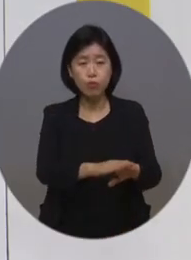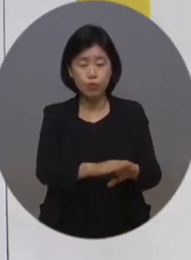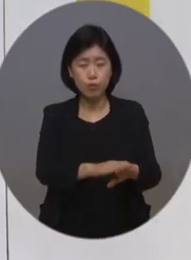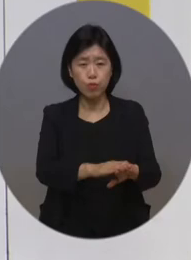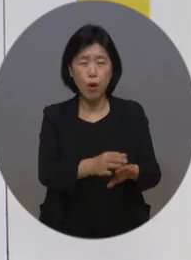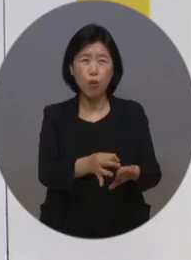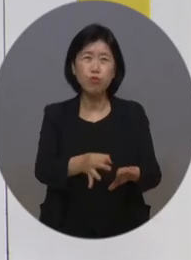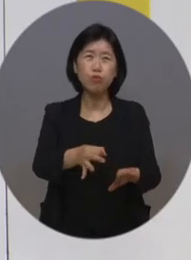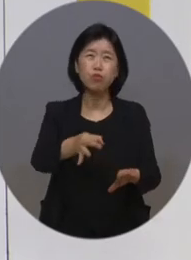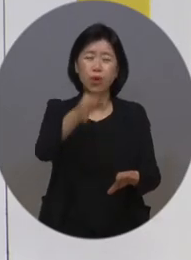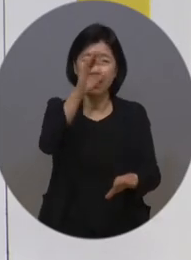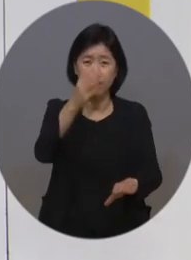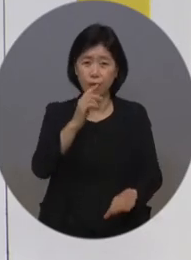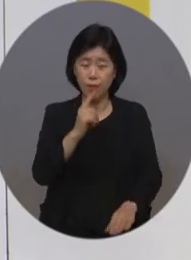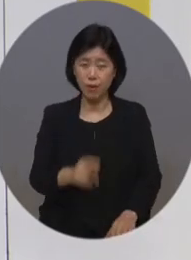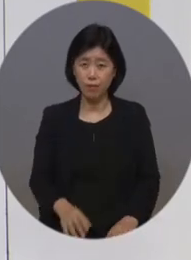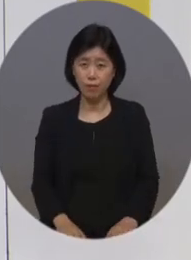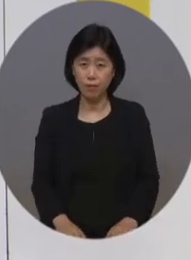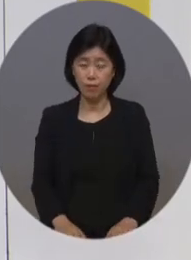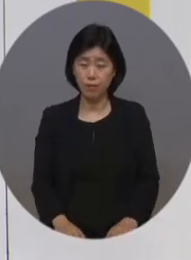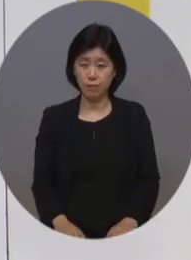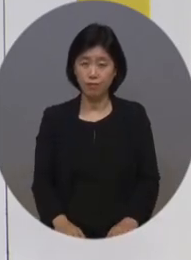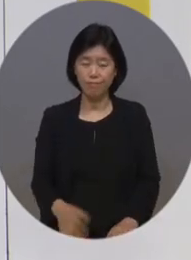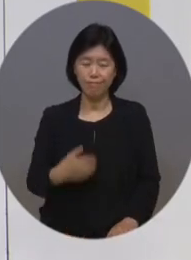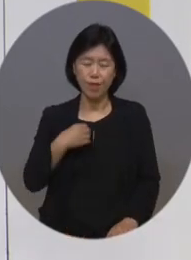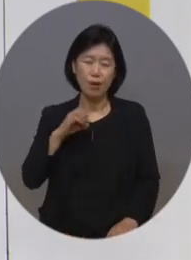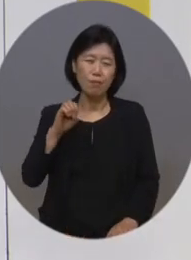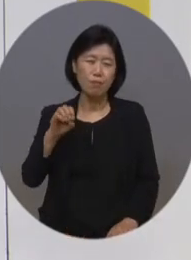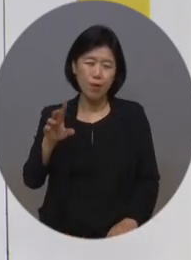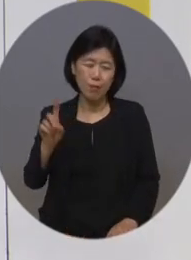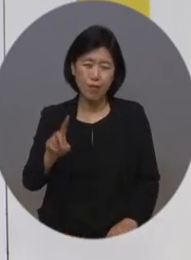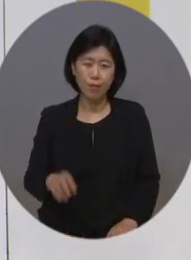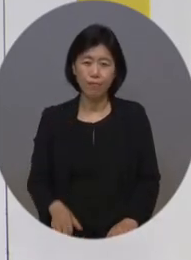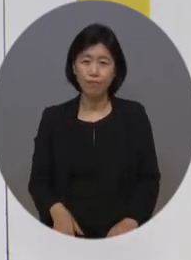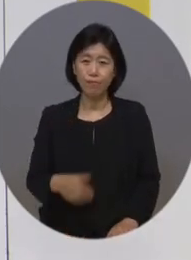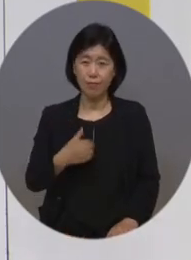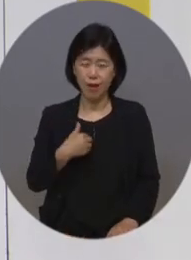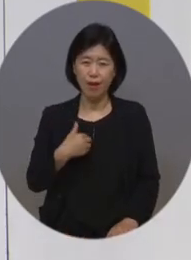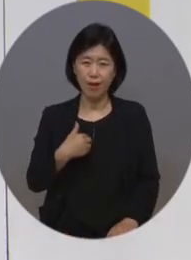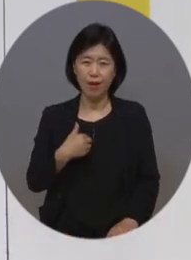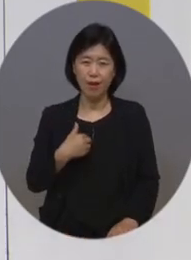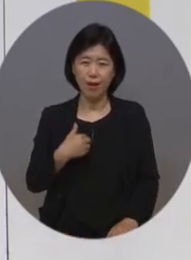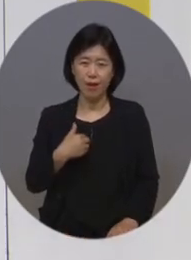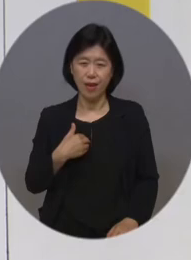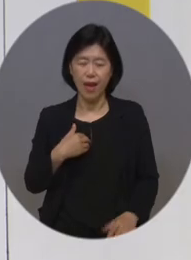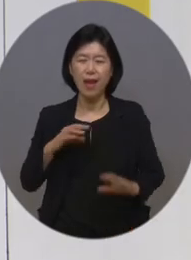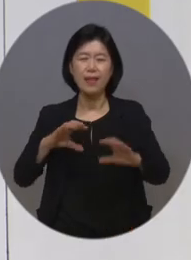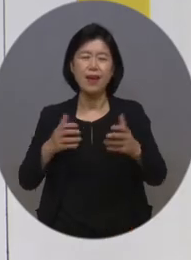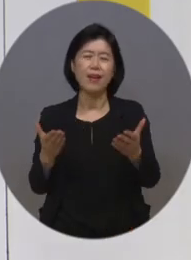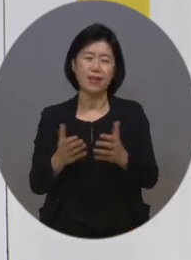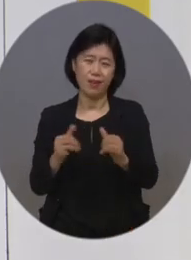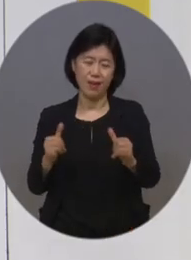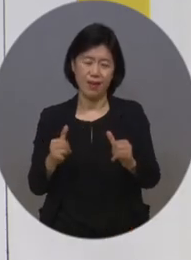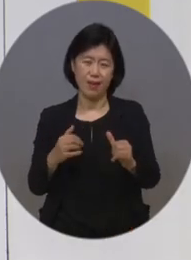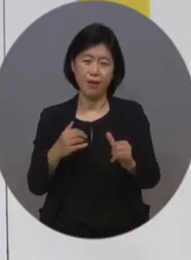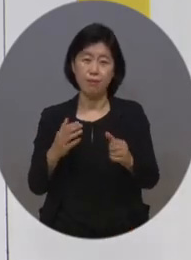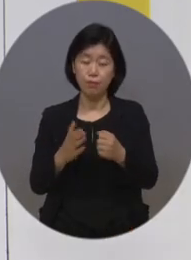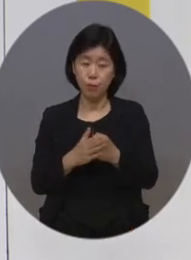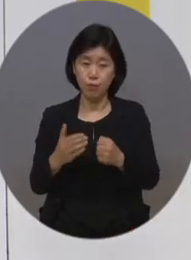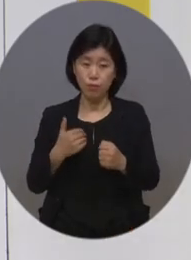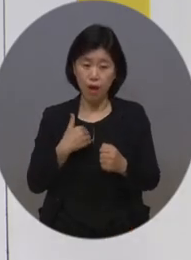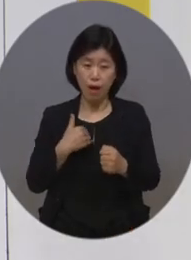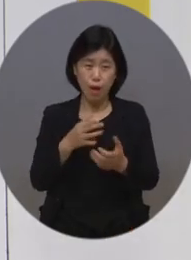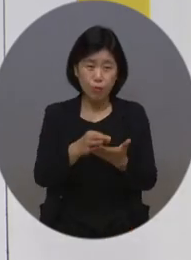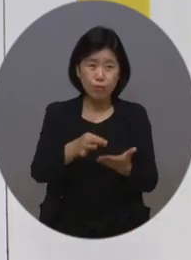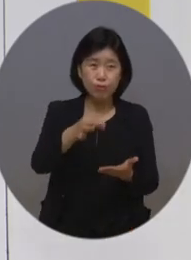모르겠는데 에 공직자는 음 돈까지 축에서 안 될 것 같다 그래 그 개혁